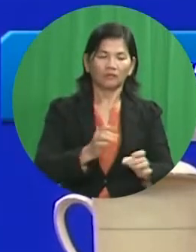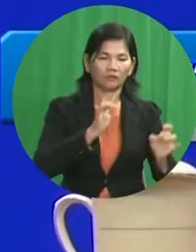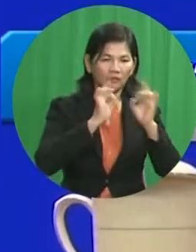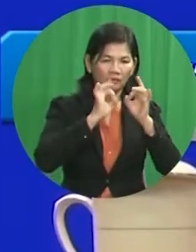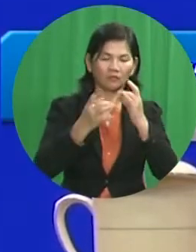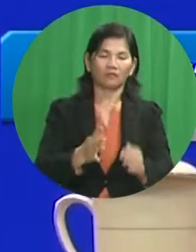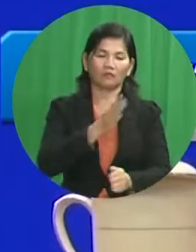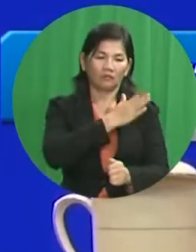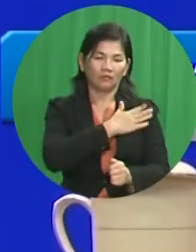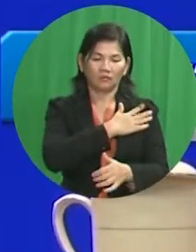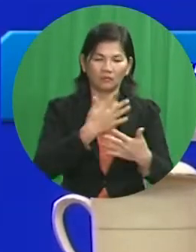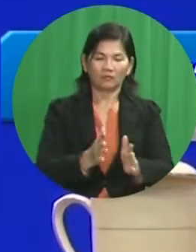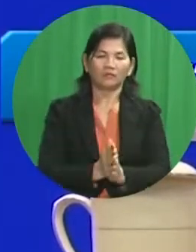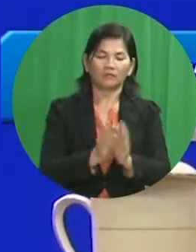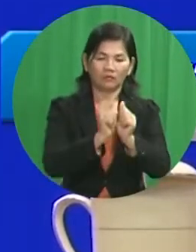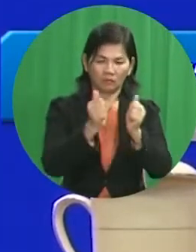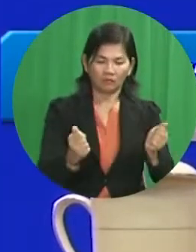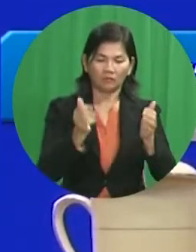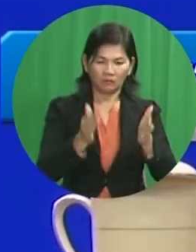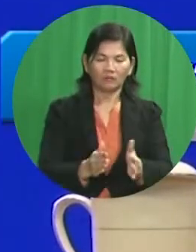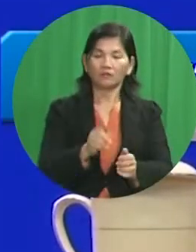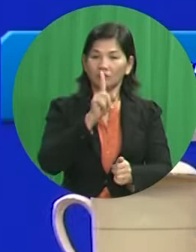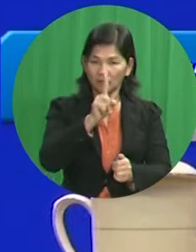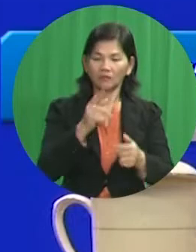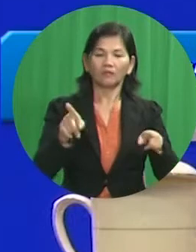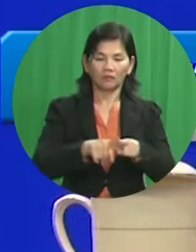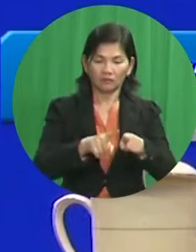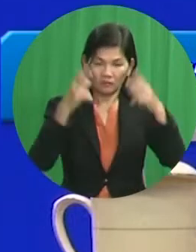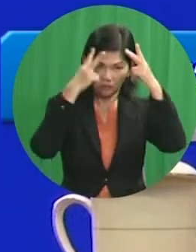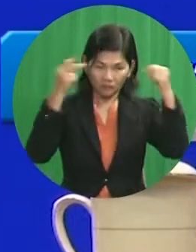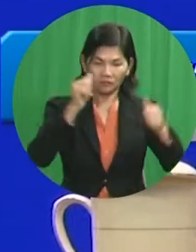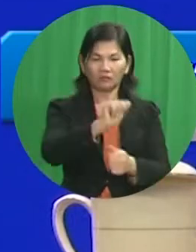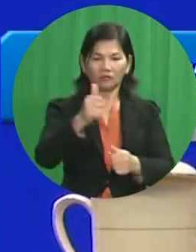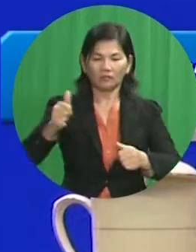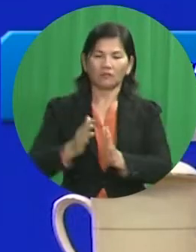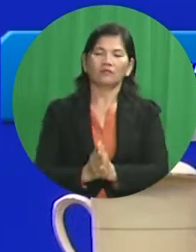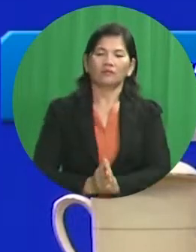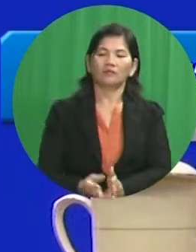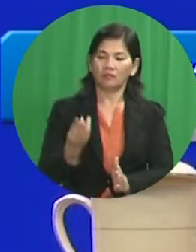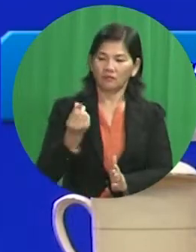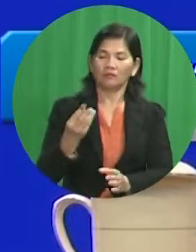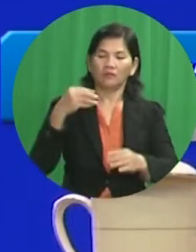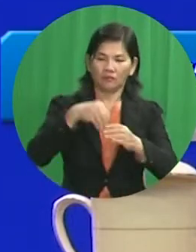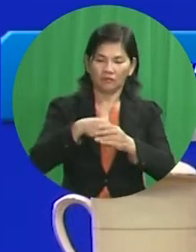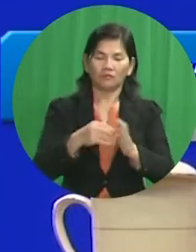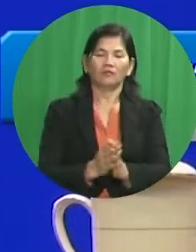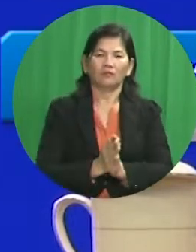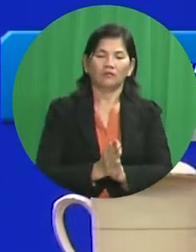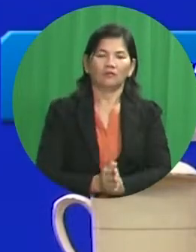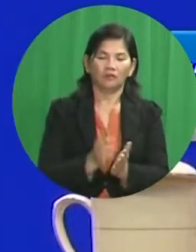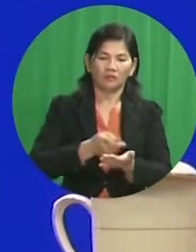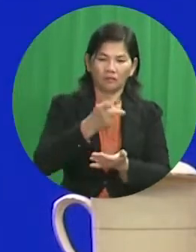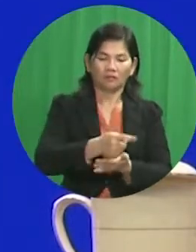យនៅថ្ងៃពុធនេះនៅក្នុងសន្និសីទសារព័ត៌មានមួយជាមួយនឹងមន្ត្រីផ្សេងទៀតមកពីធនាគារកណ្ដាលនិងរដ្ឋបាលក្រុងរបស់ប្រ